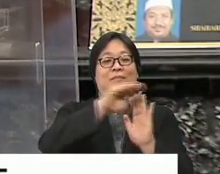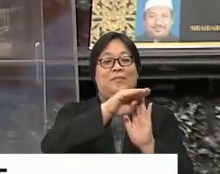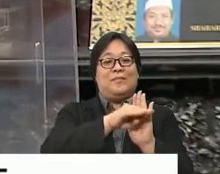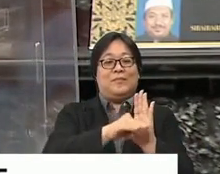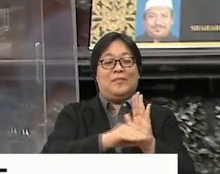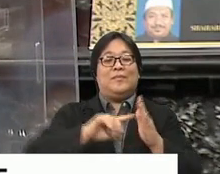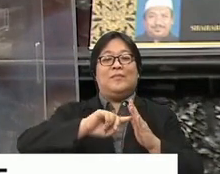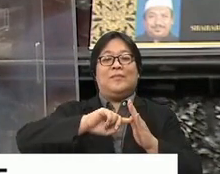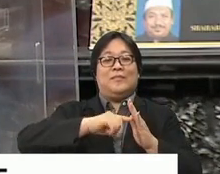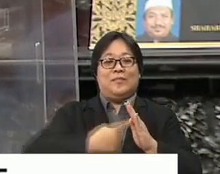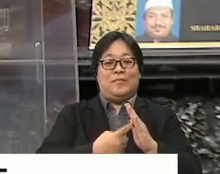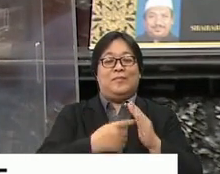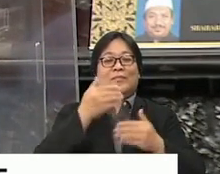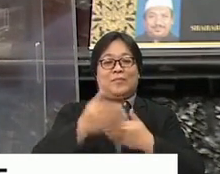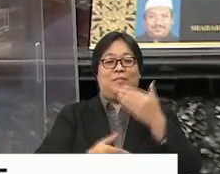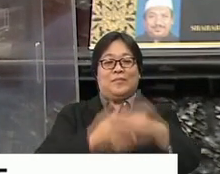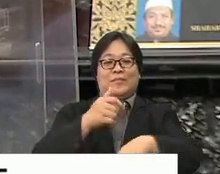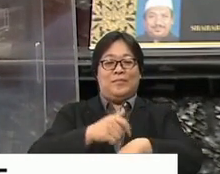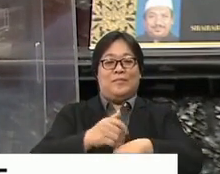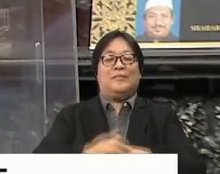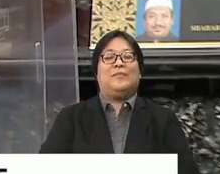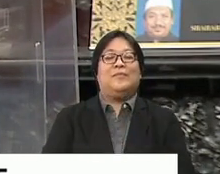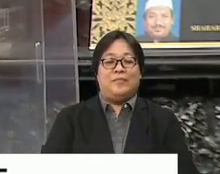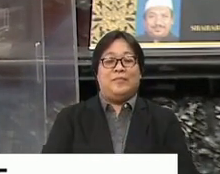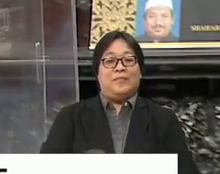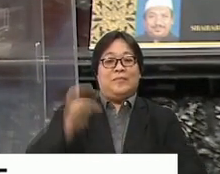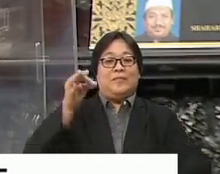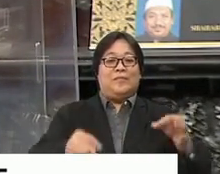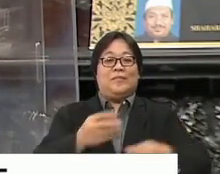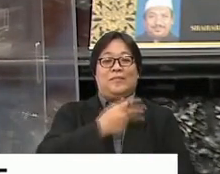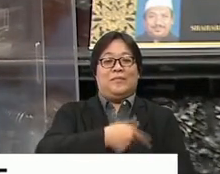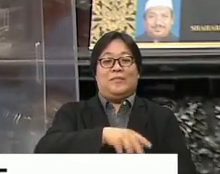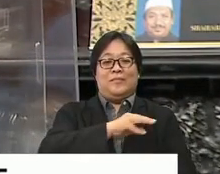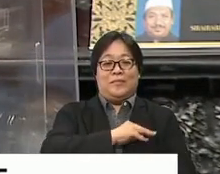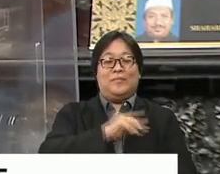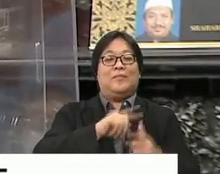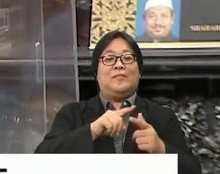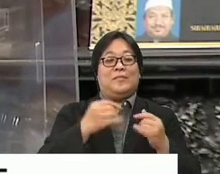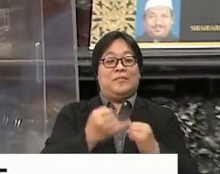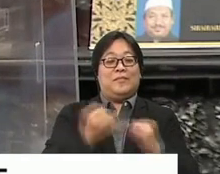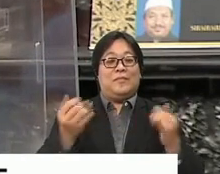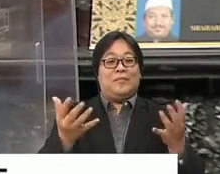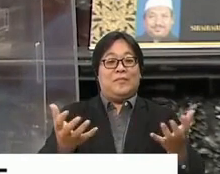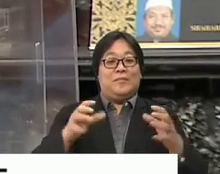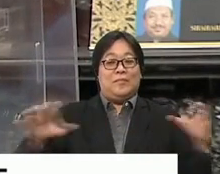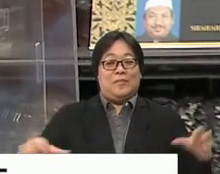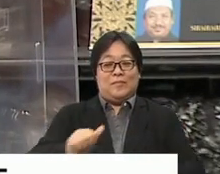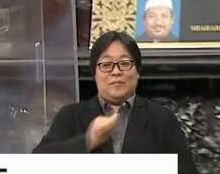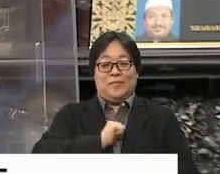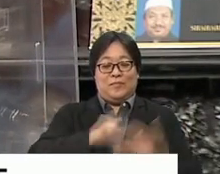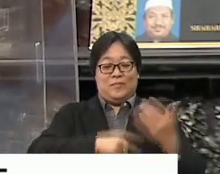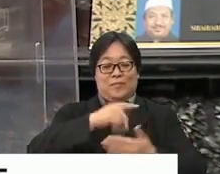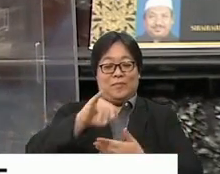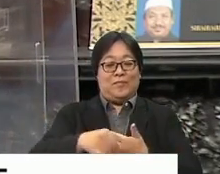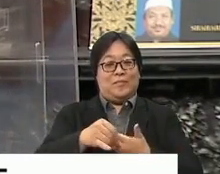peraturan yang berkuasa dari semasa ke pasar sekiranya ke Ryan atau jabatan ingin melaksanakan sendiri